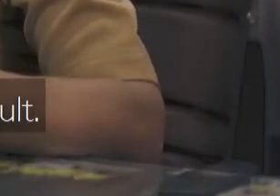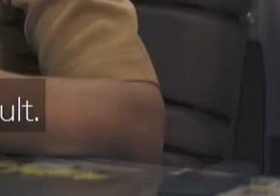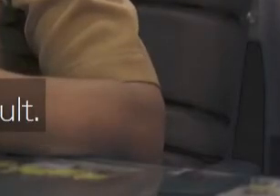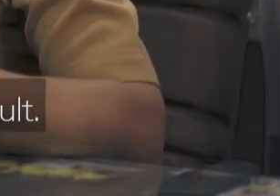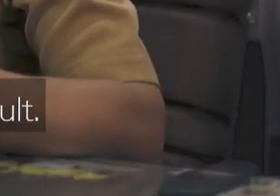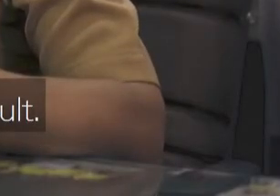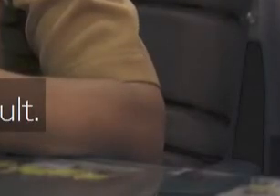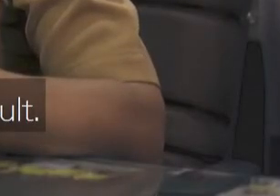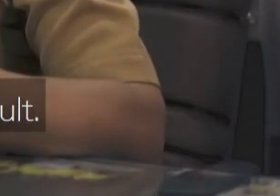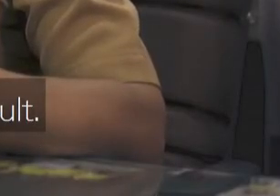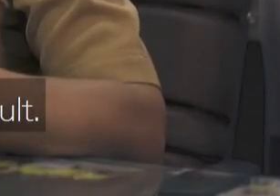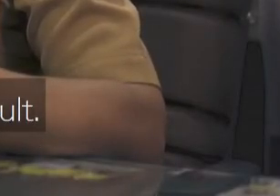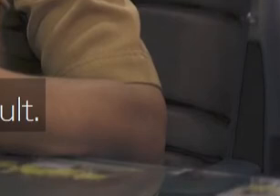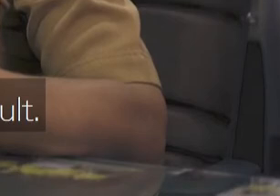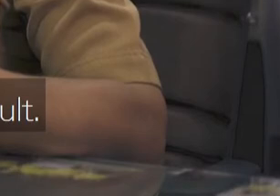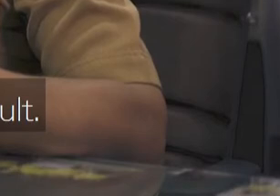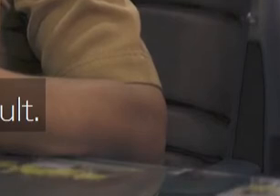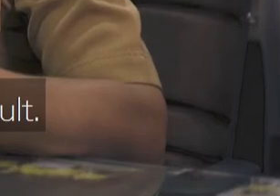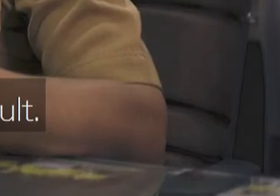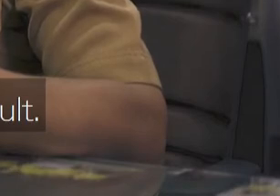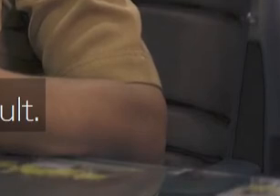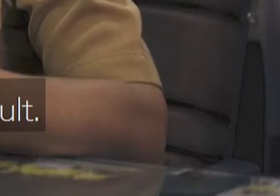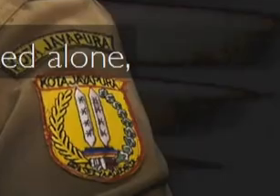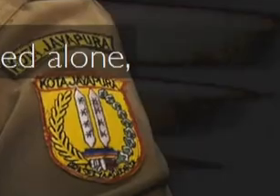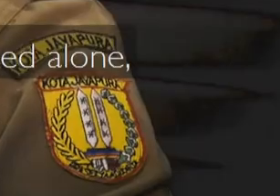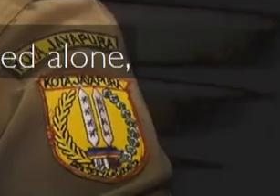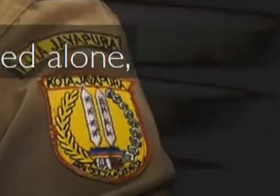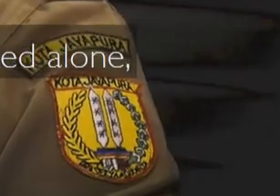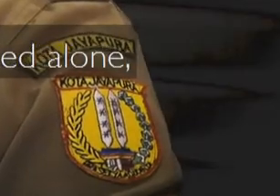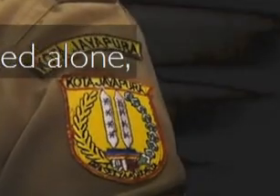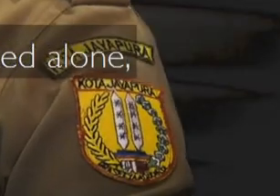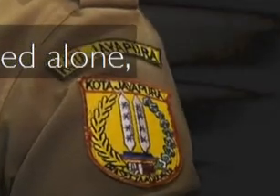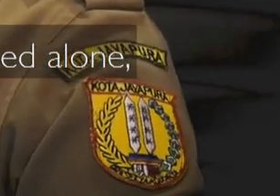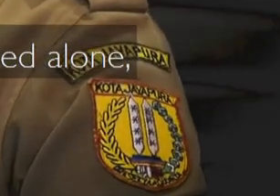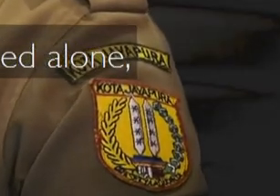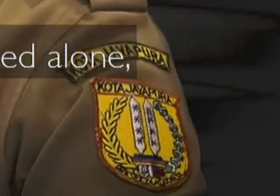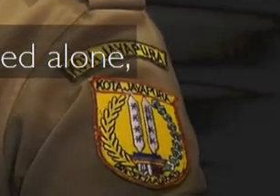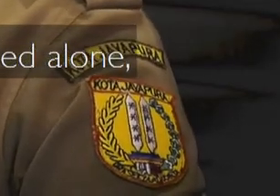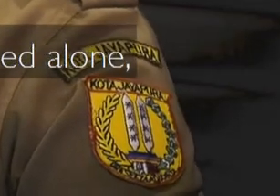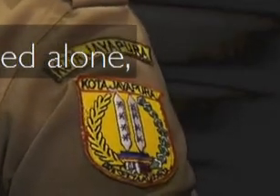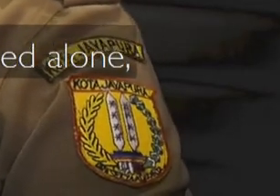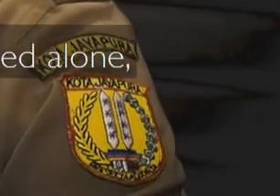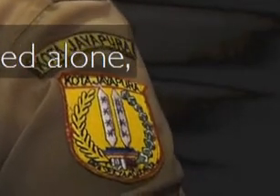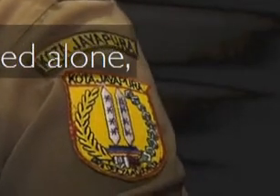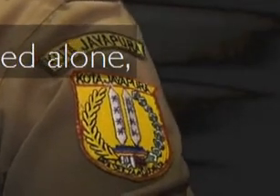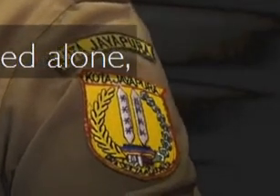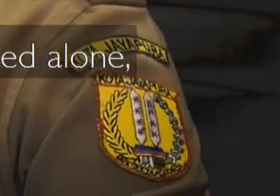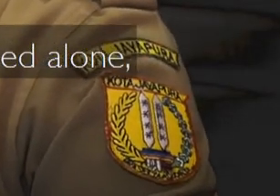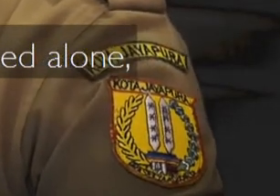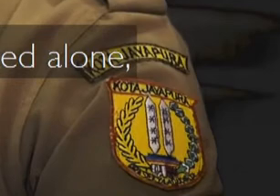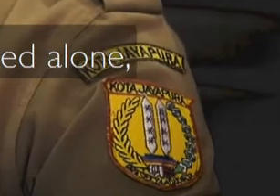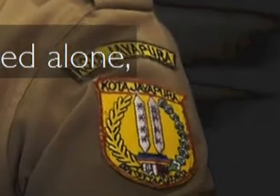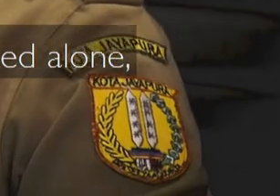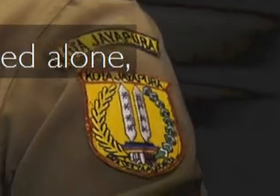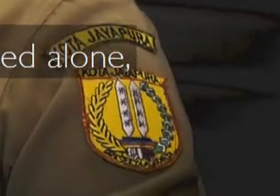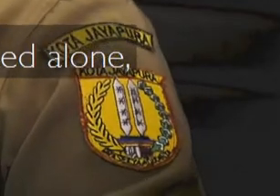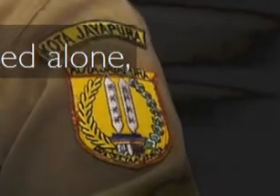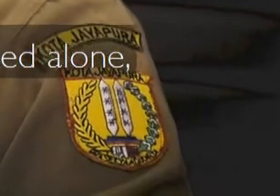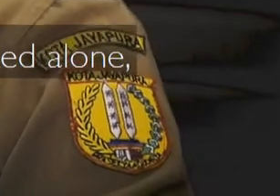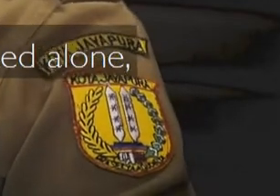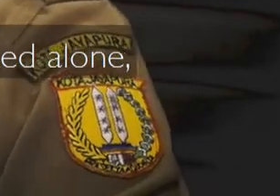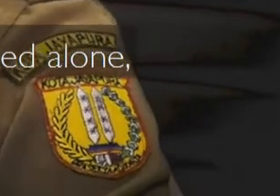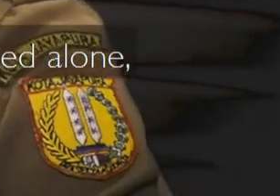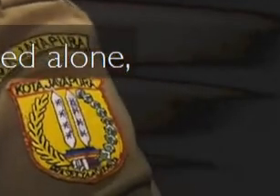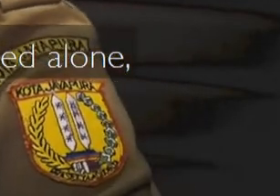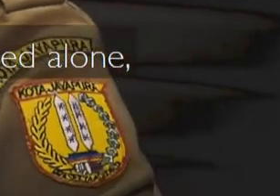sebelumnya ya agak susah ya, karena kesehatan kerja sendiri, kepolisian kerja sendiri, kami di